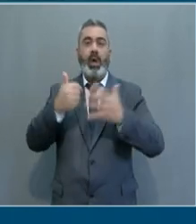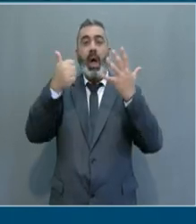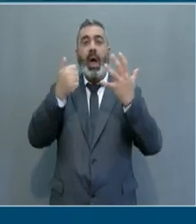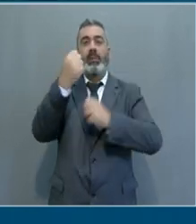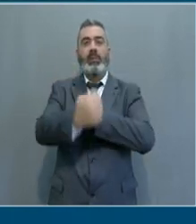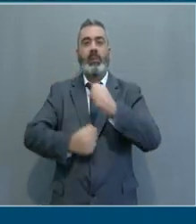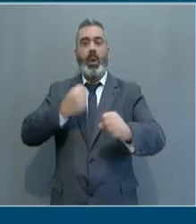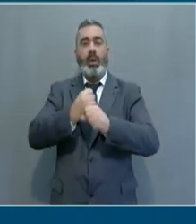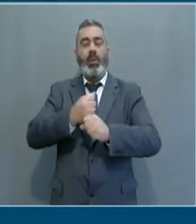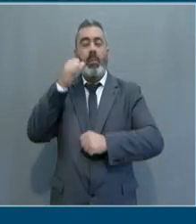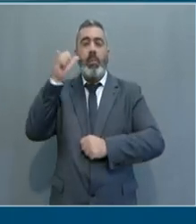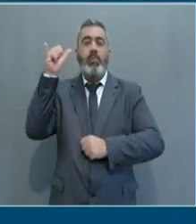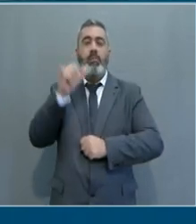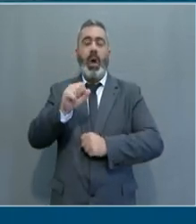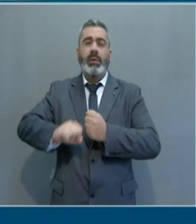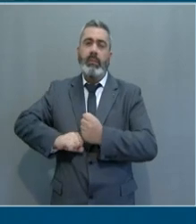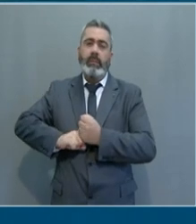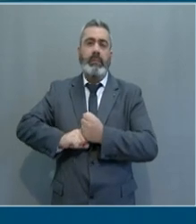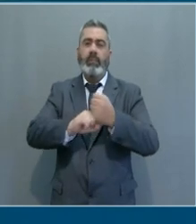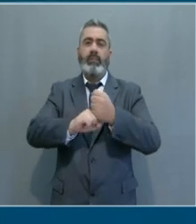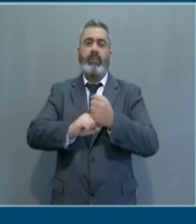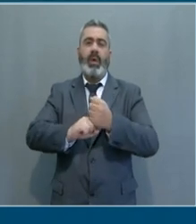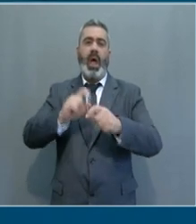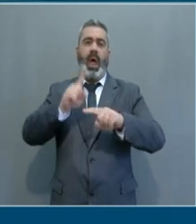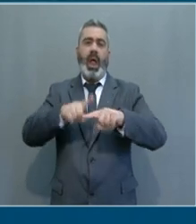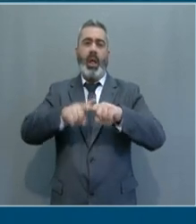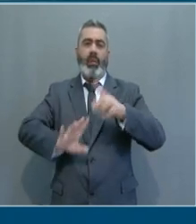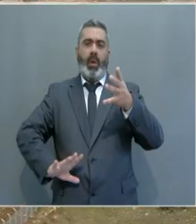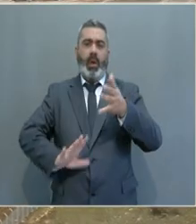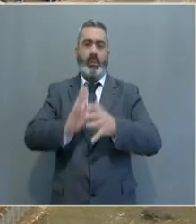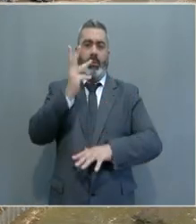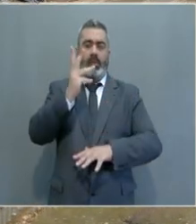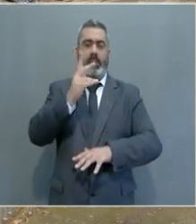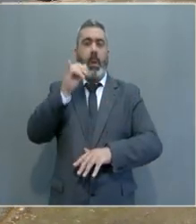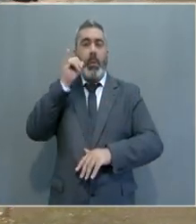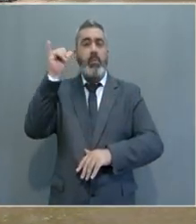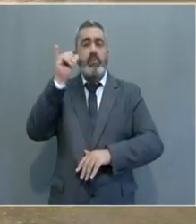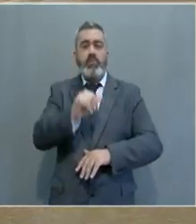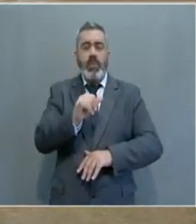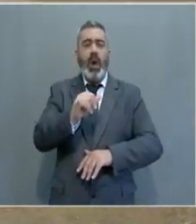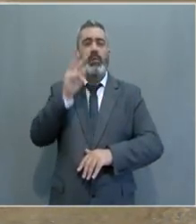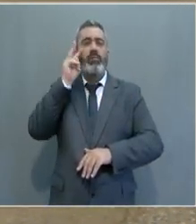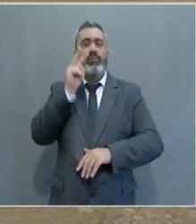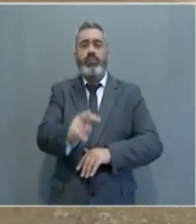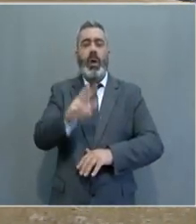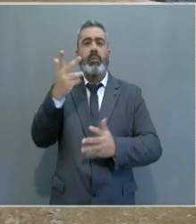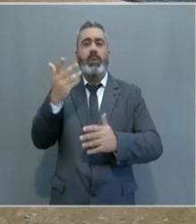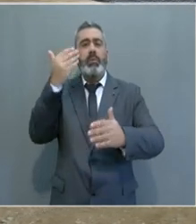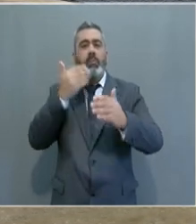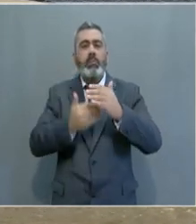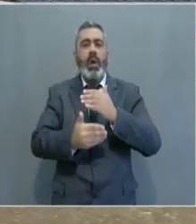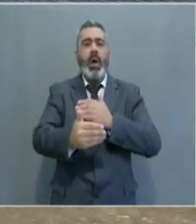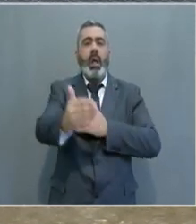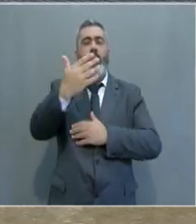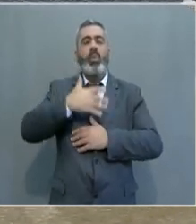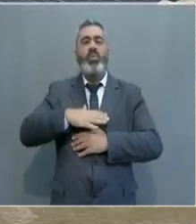δηλώνει σταθερά παρόν, στηρίζοντας την ανάπτυξη της Ελλάδας. Με προσήλωση στο όραμα για ένα βιώσιμο, καθαρό μέλλον,